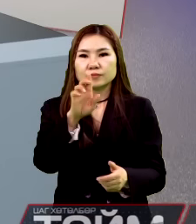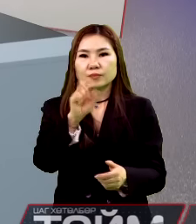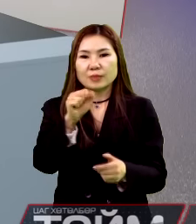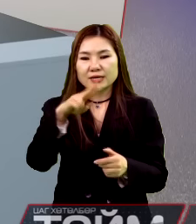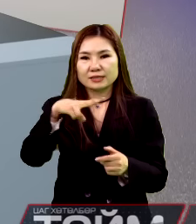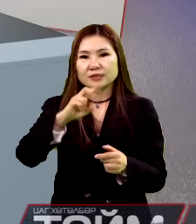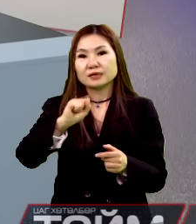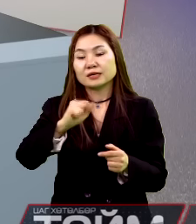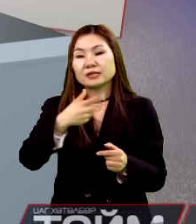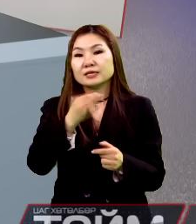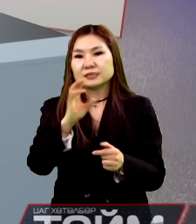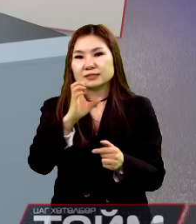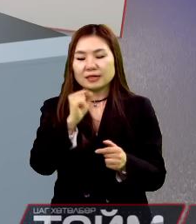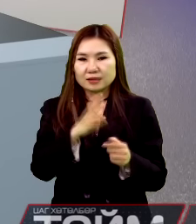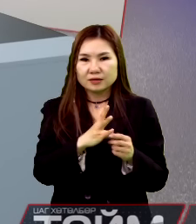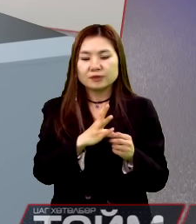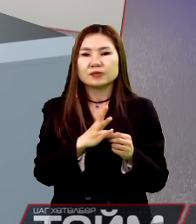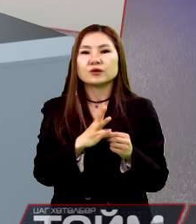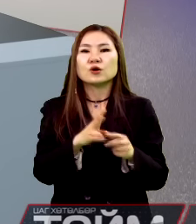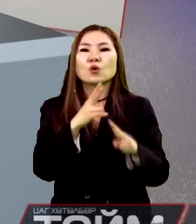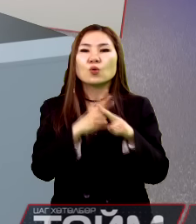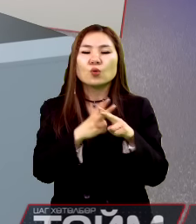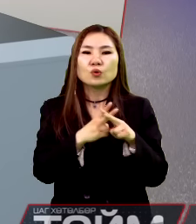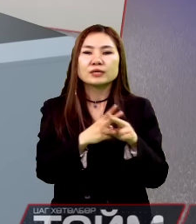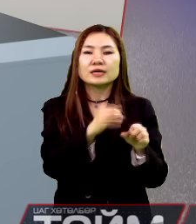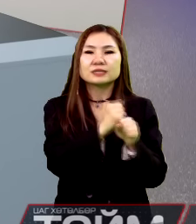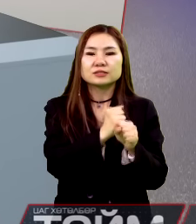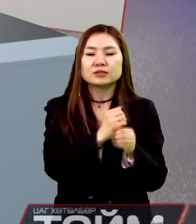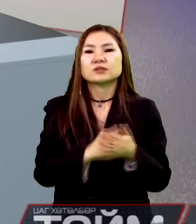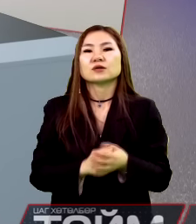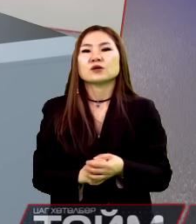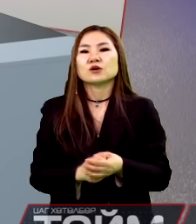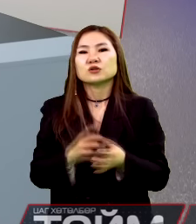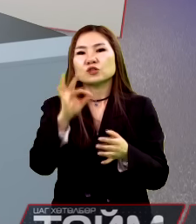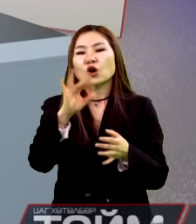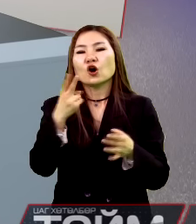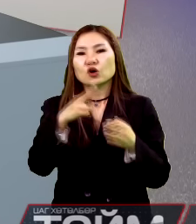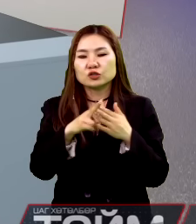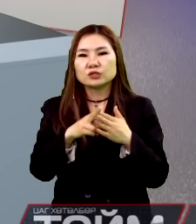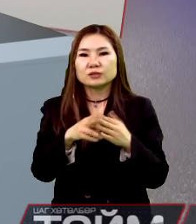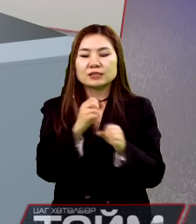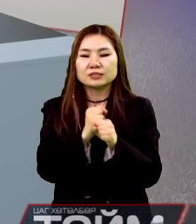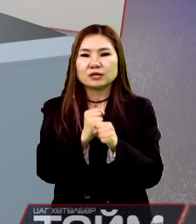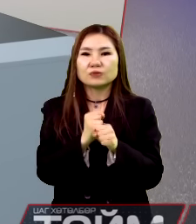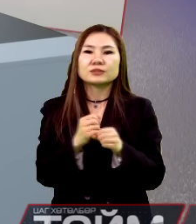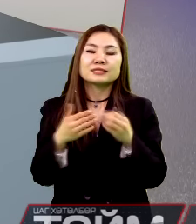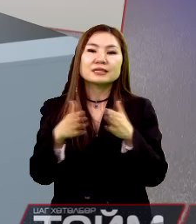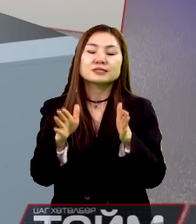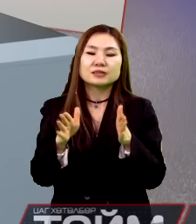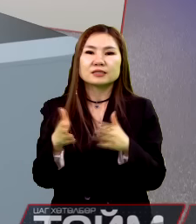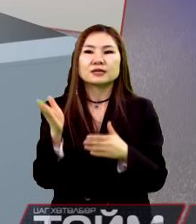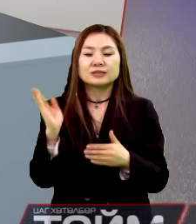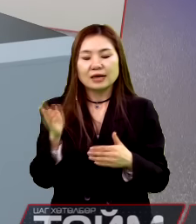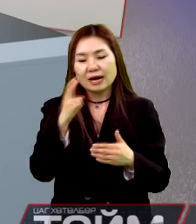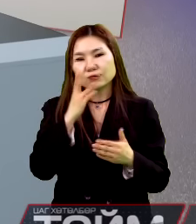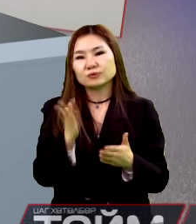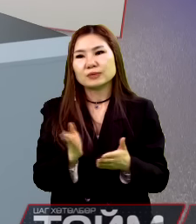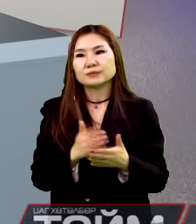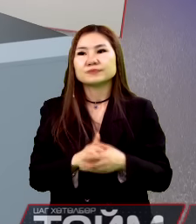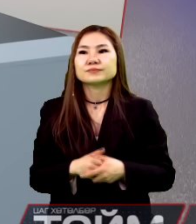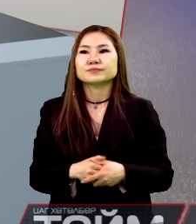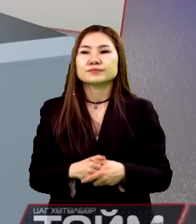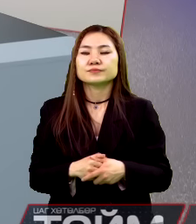нэгдэлтэй баялгийн санга хуулийг хэрэгжүүлж байна. Хоёрдугаарт ийм ордуудыг энэ хүмүүс яаж гартаа оруулж авсан бэ гэдгийг дэлгэх гээд байна гэдэг. За ийм том агуулга